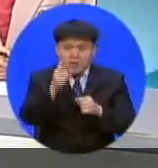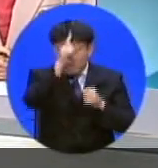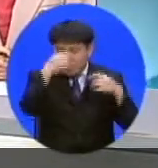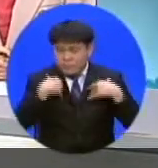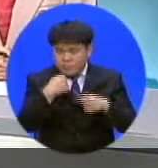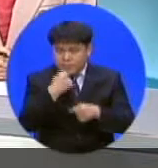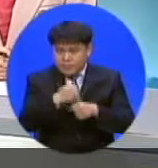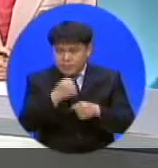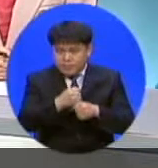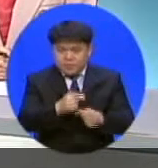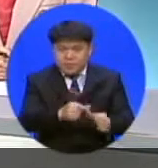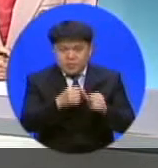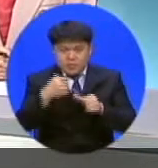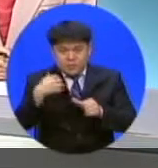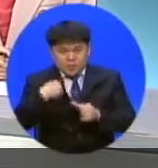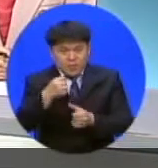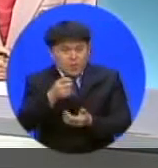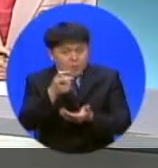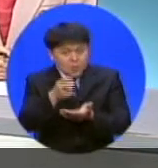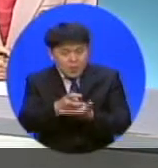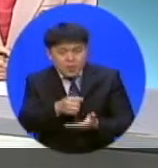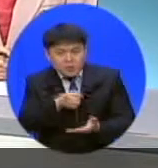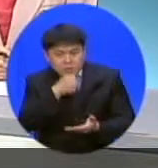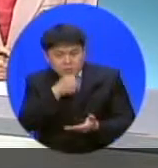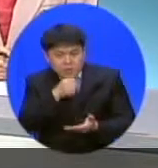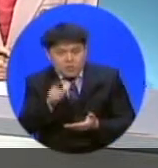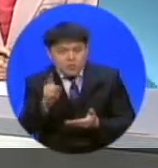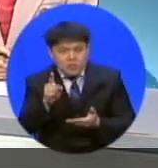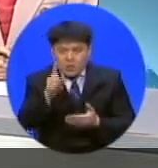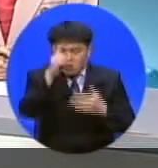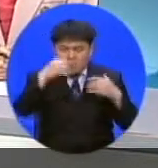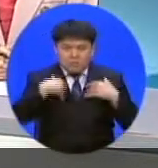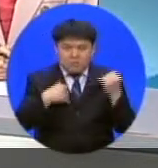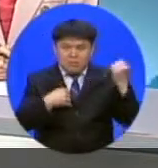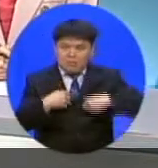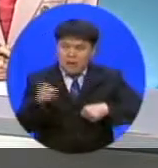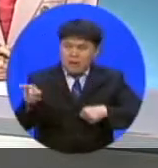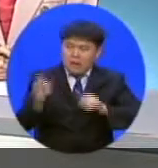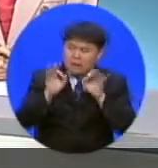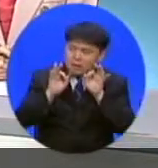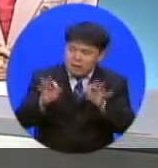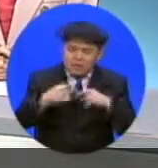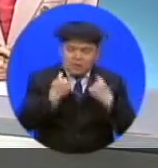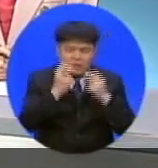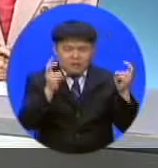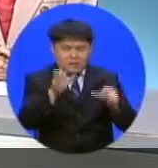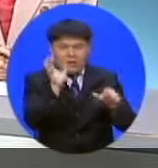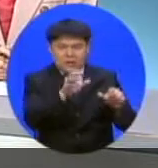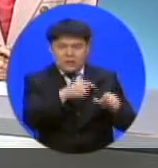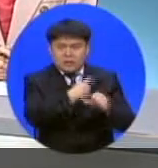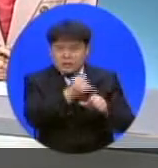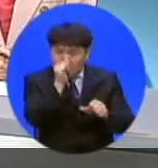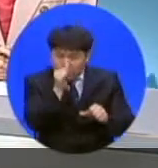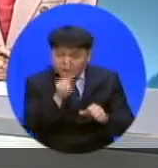정부가 만든 의무고용률의 수치를 당사자인 정부도 못 지키는 이 현실, 민간기업에 뭐라 할 자격